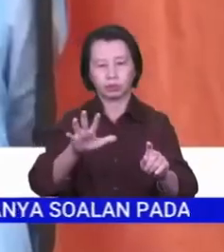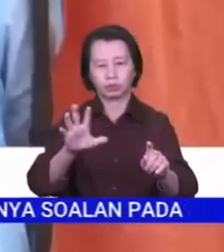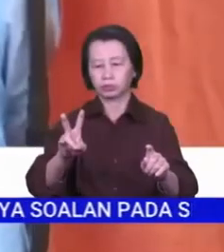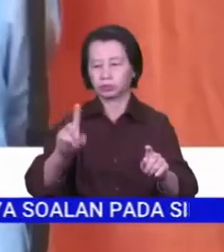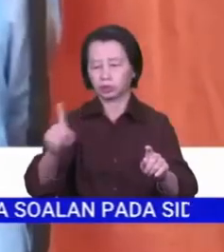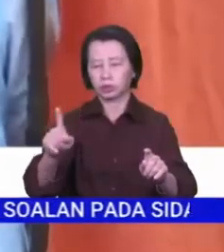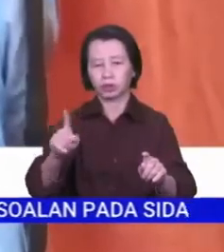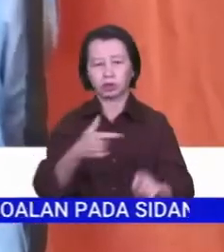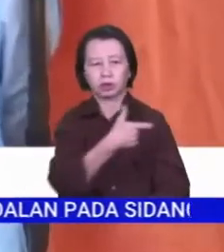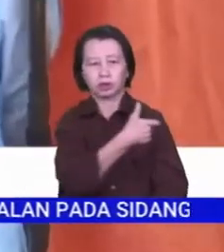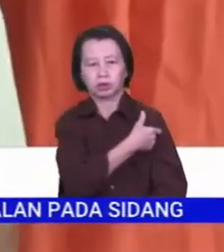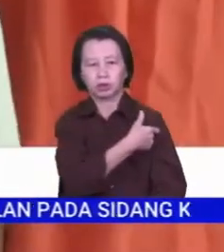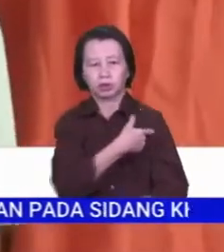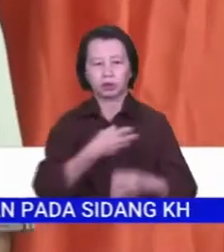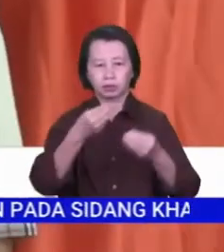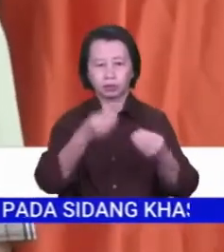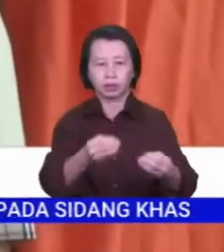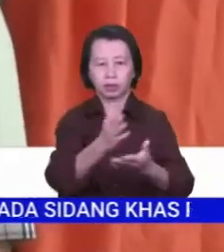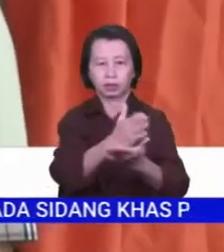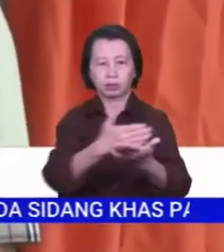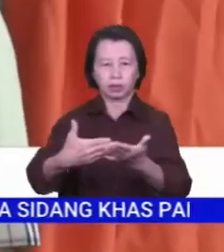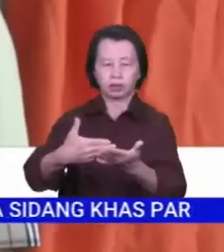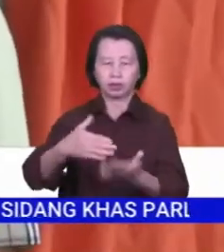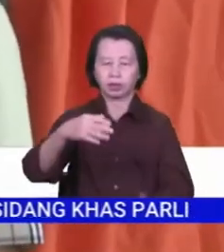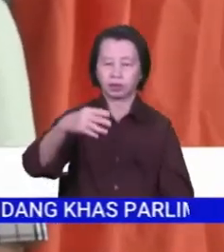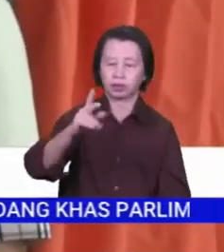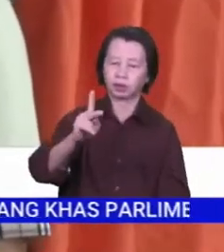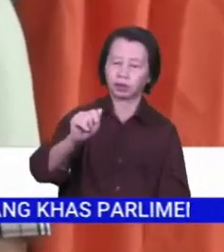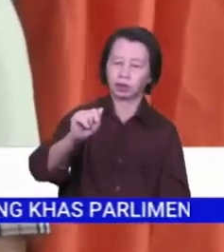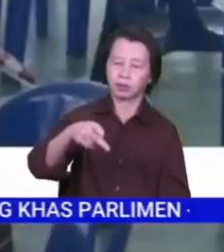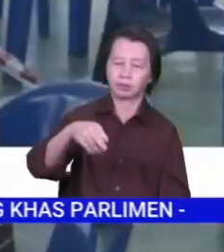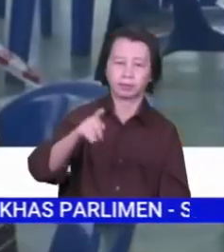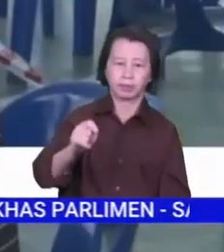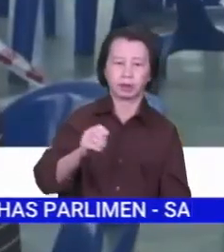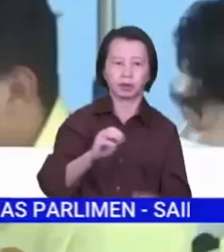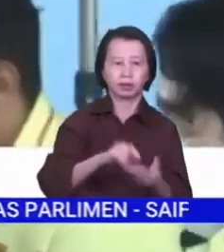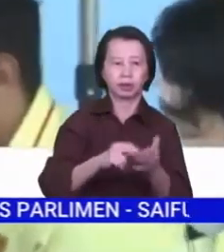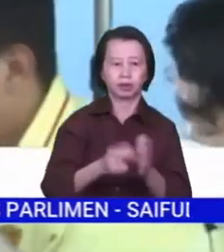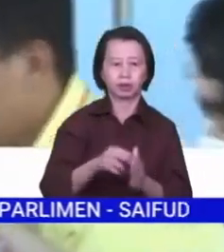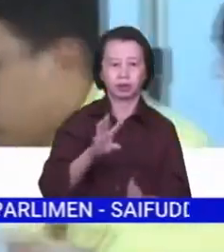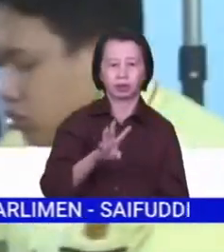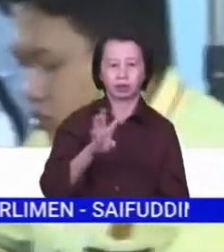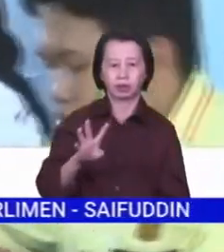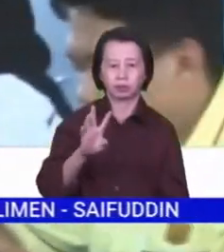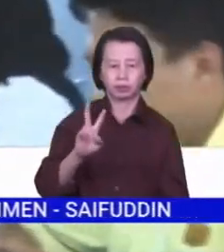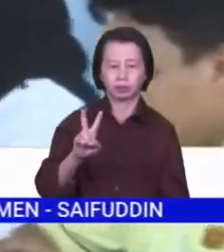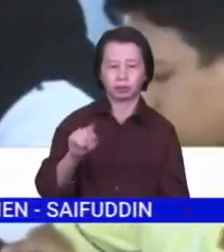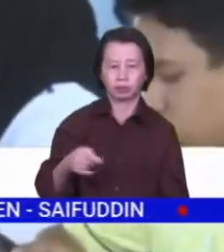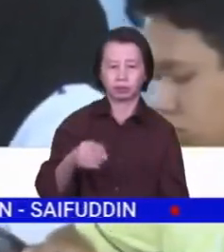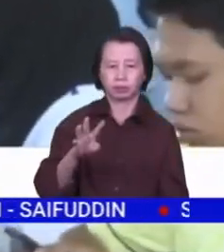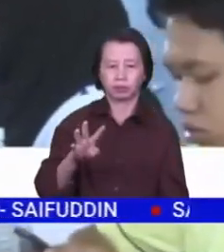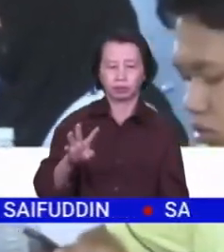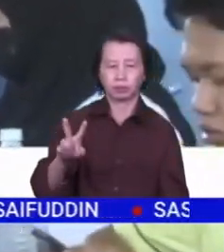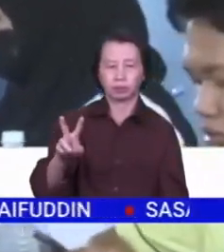102,571 dos vaksin telah diberikan di bahagian Kapit. Ini melibatkan 44,220